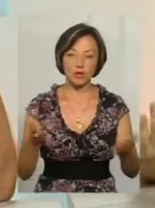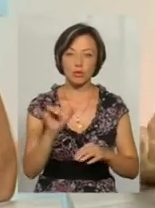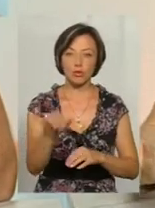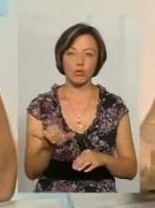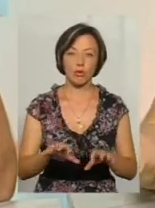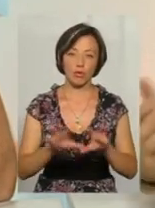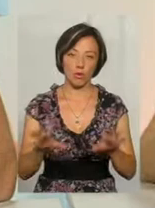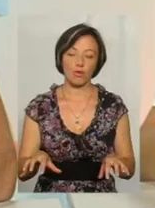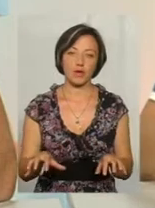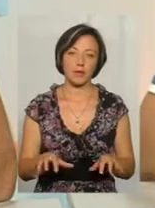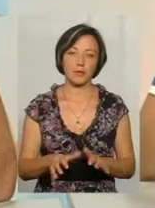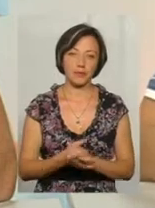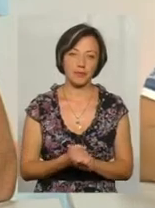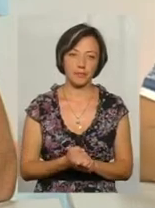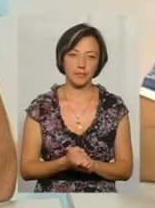ну,